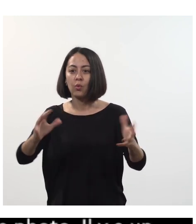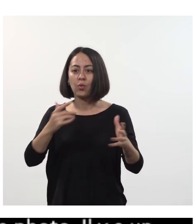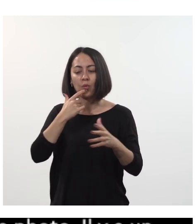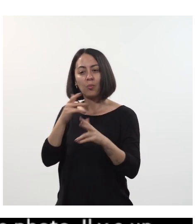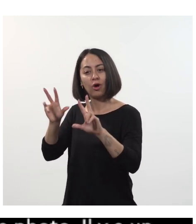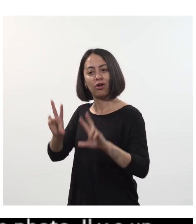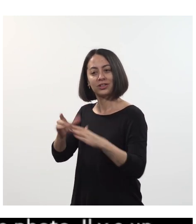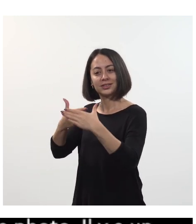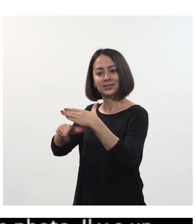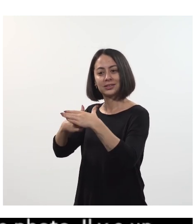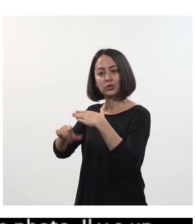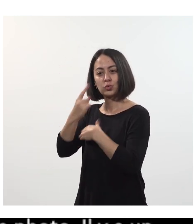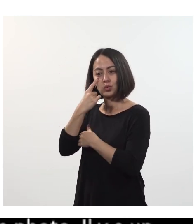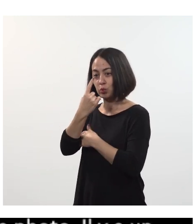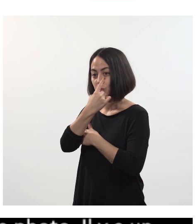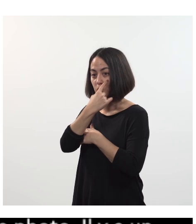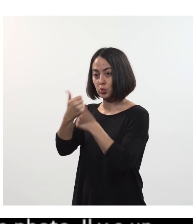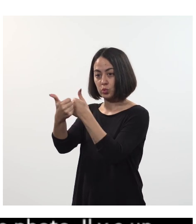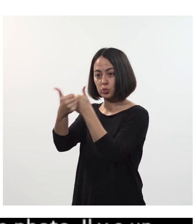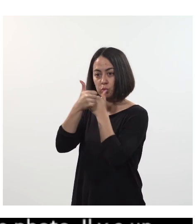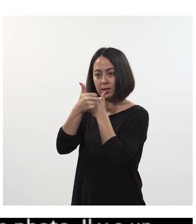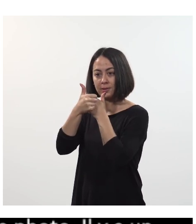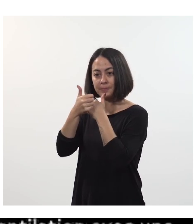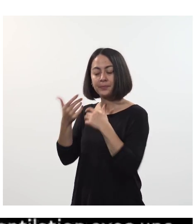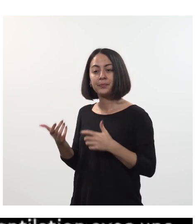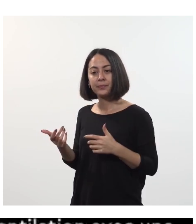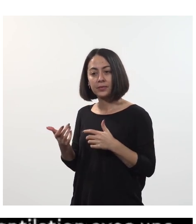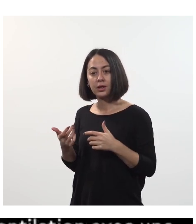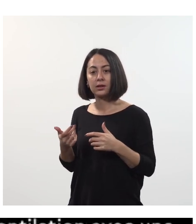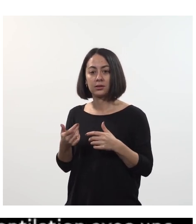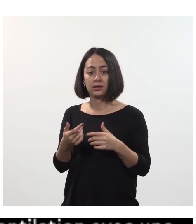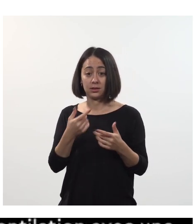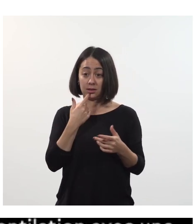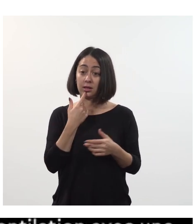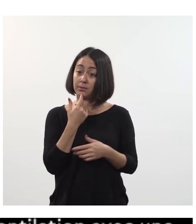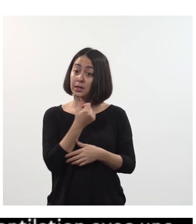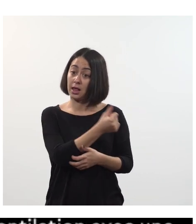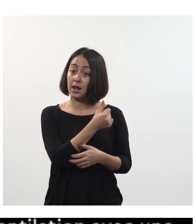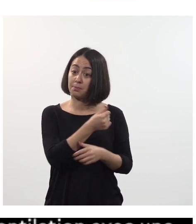poursuite oculaire. Et vous pouvez voir ce qu'elle peignait, finalement, hein, avec les yeux.